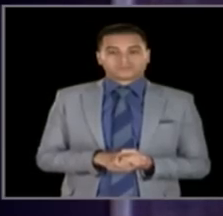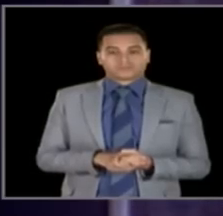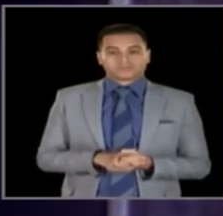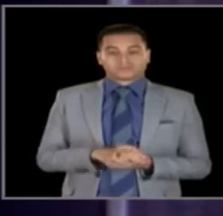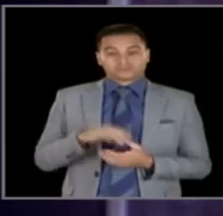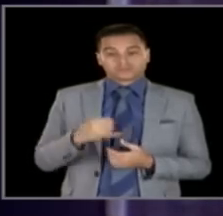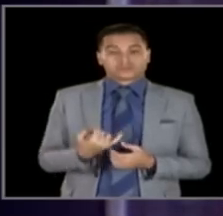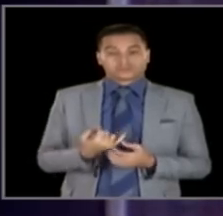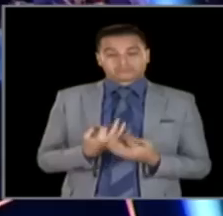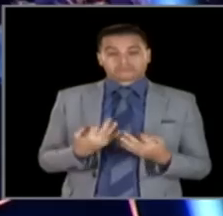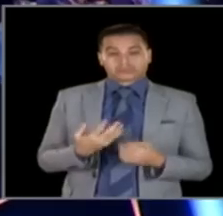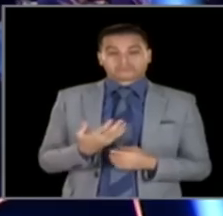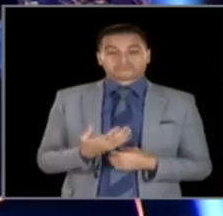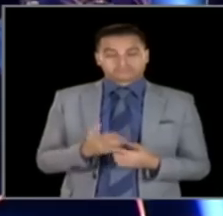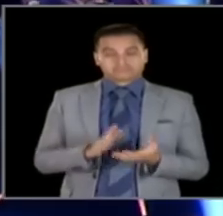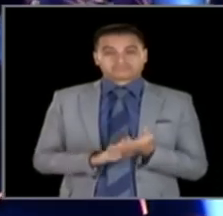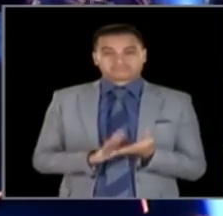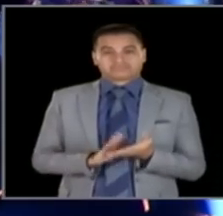ايه. جوكر،